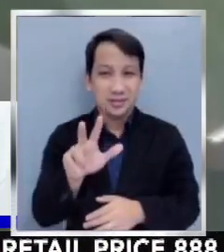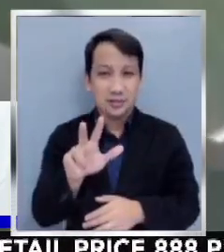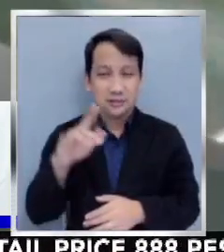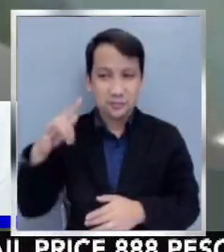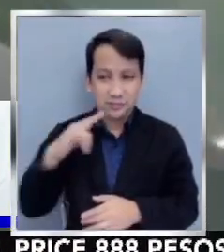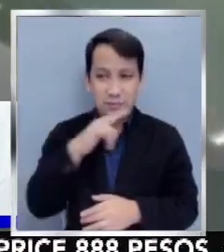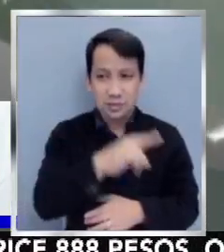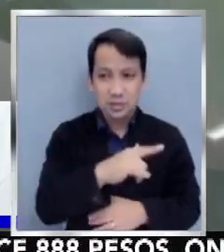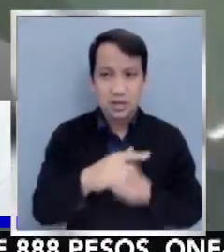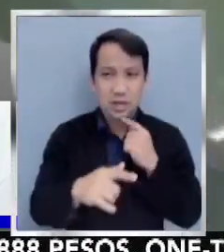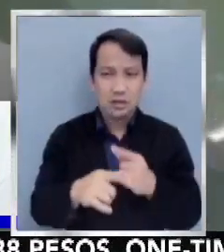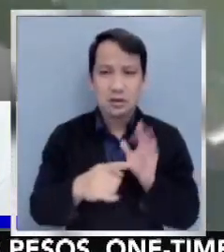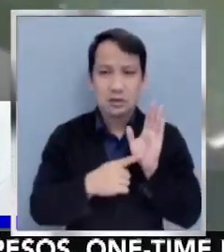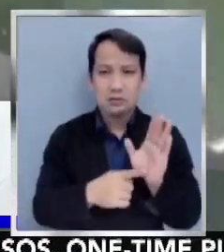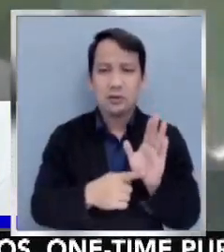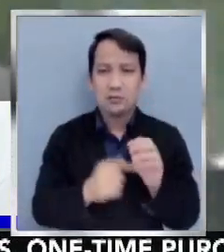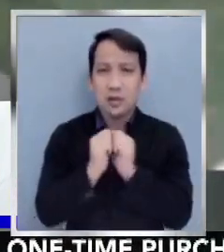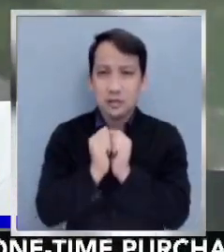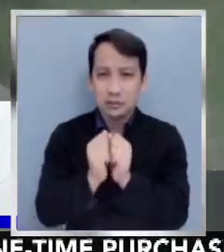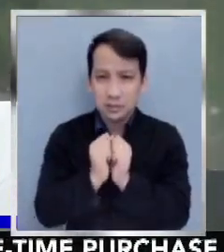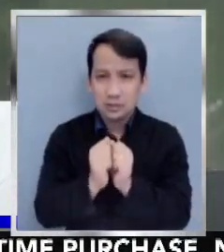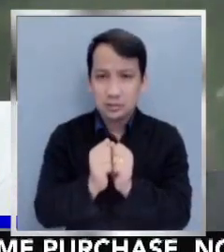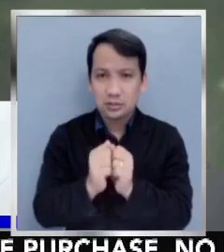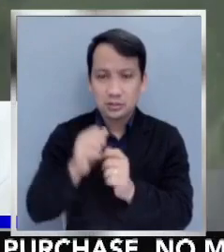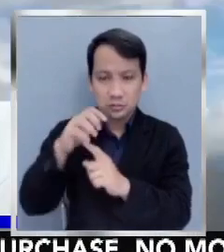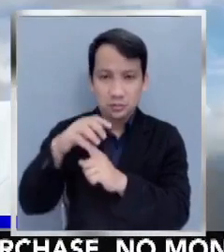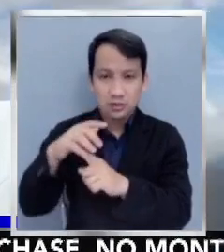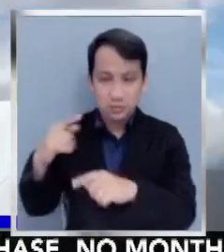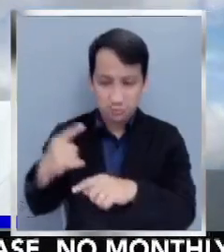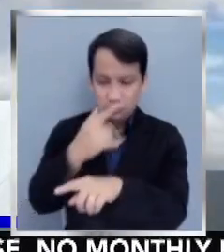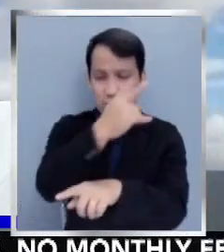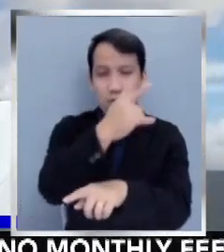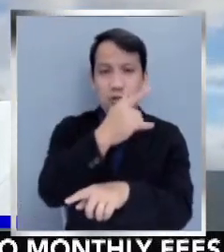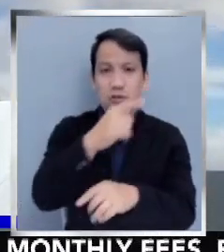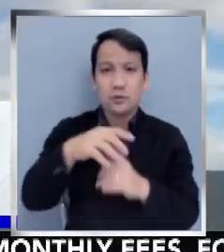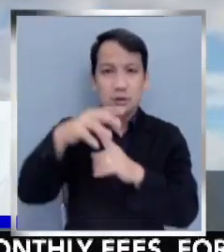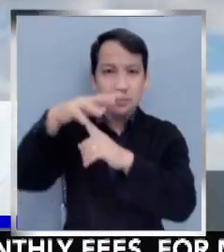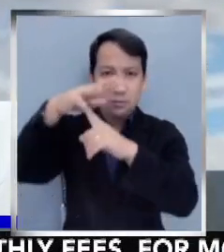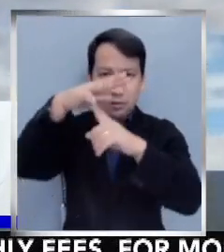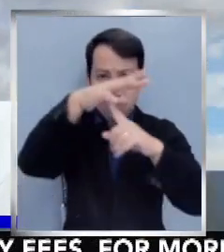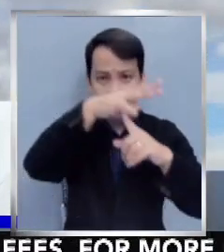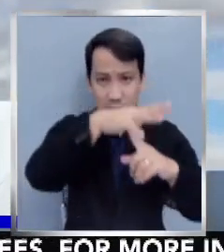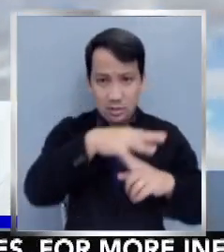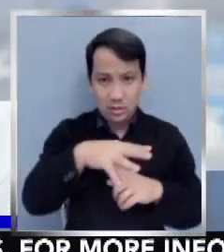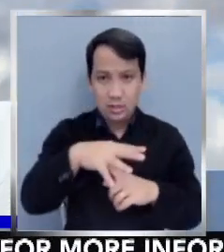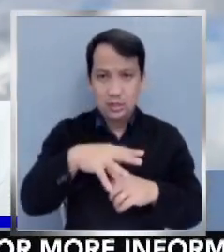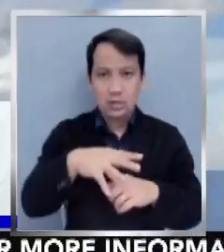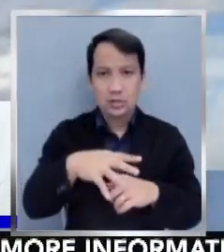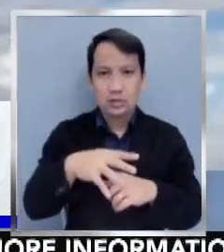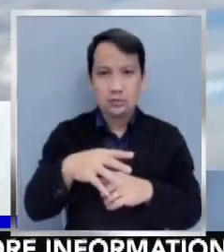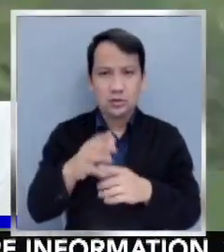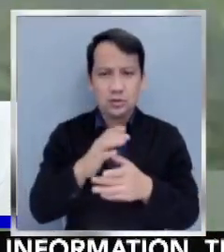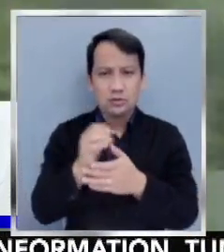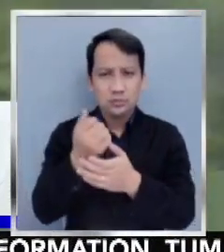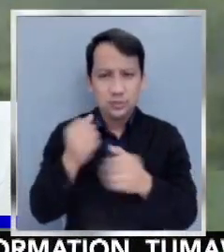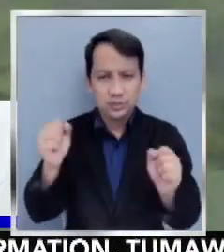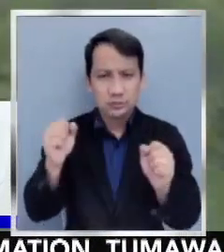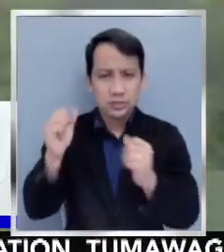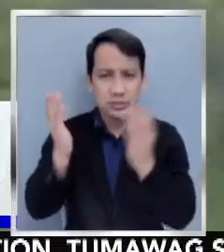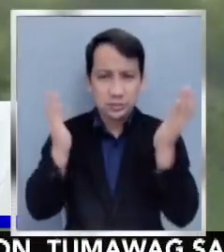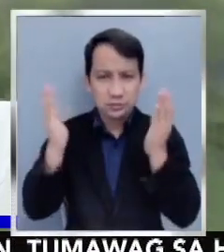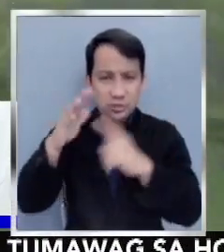Philippine Air Force, kabilang dito ang fighter jets, attack helicopter, utility helicopter at close support